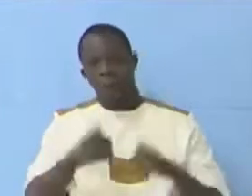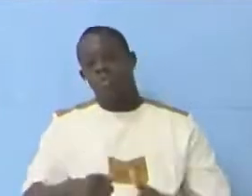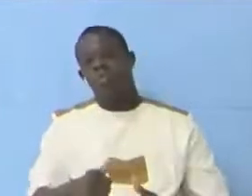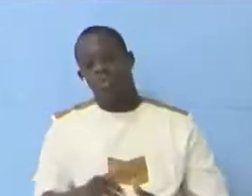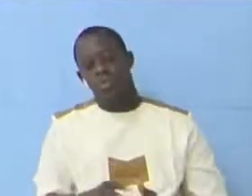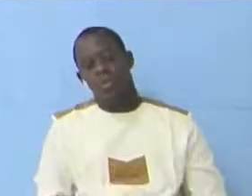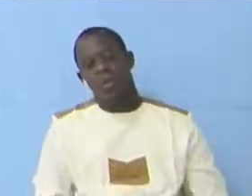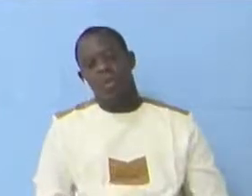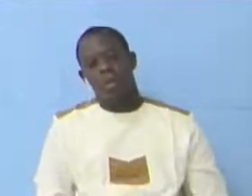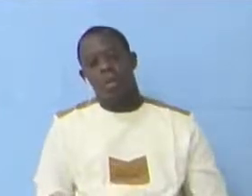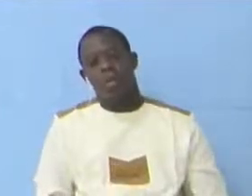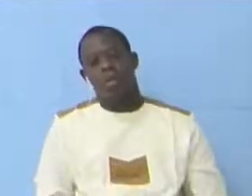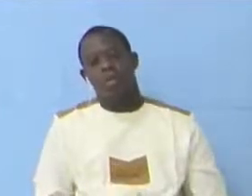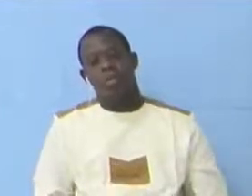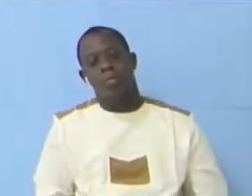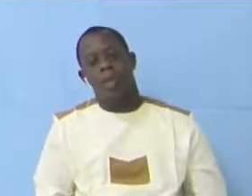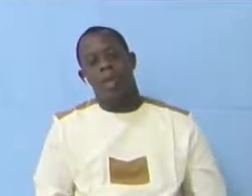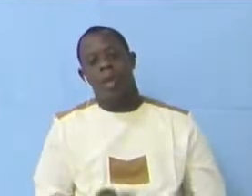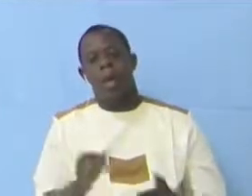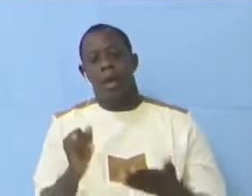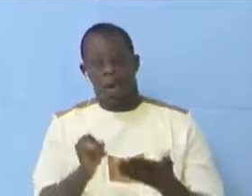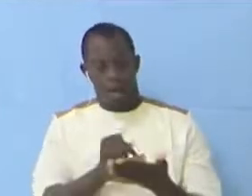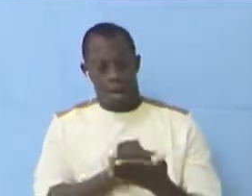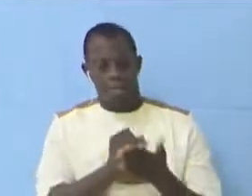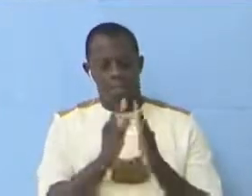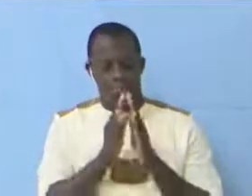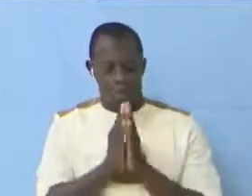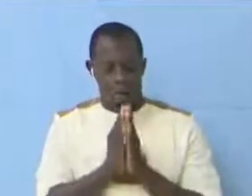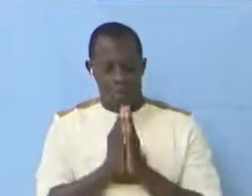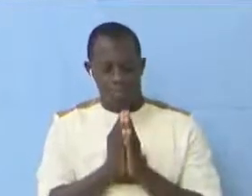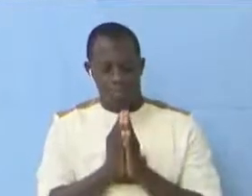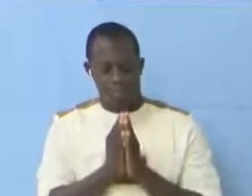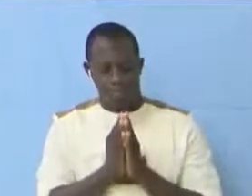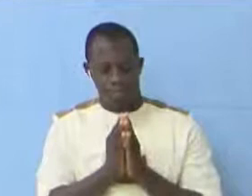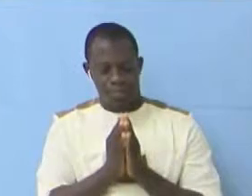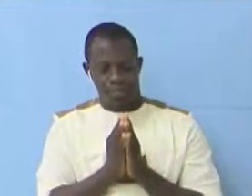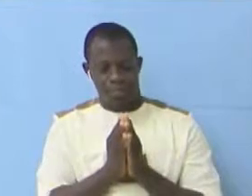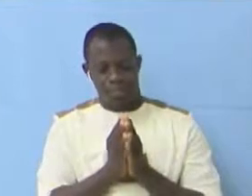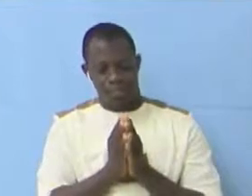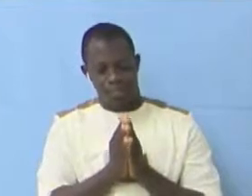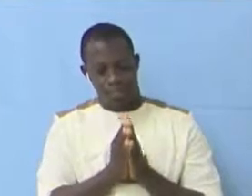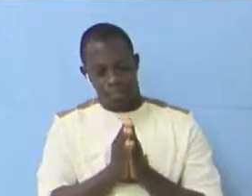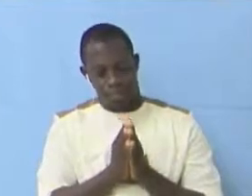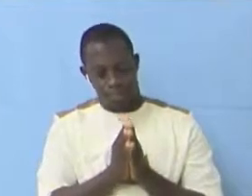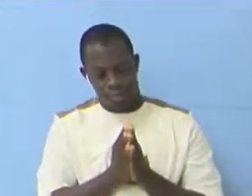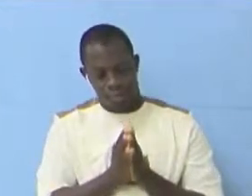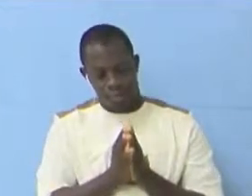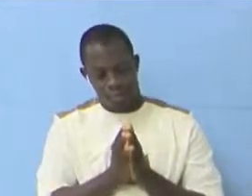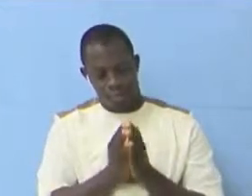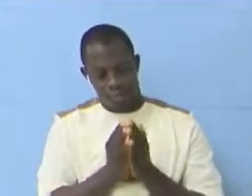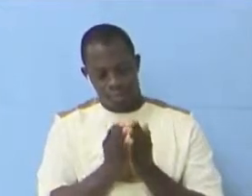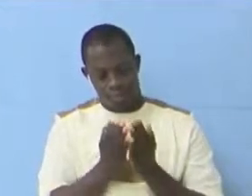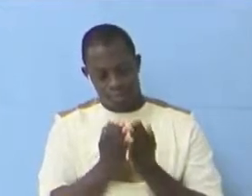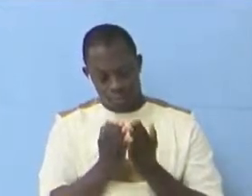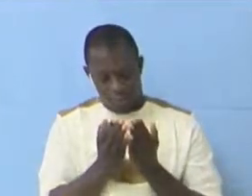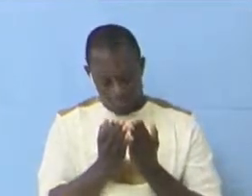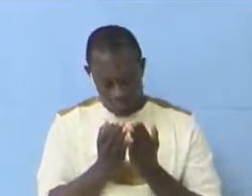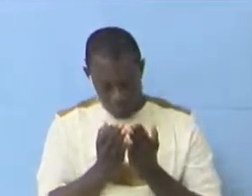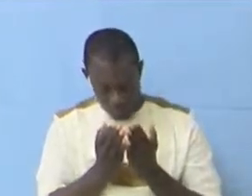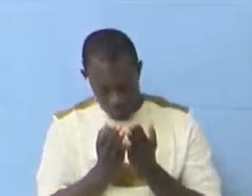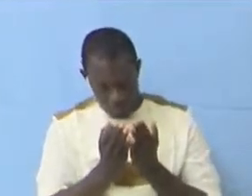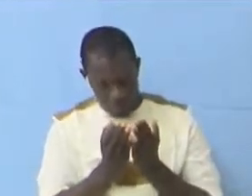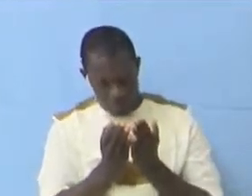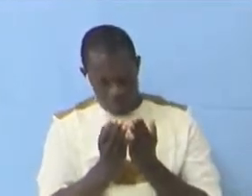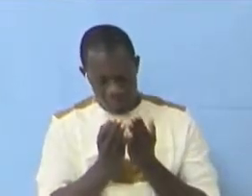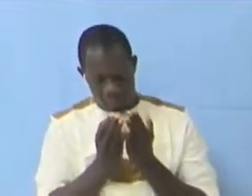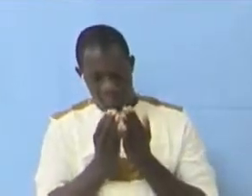believe that it will happen ربنا inshallah. افتح بيننا وبين قومنا بالحق وأنت خير الفاتحين inshallah. قل جاء الحق وزاء الباطل إن